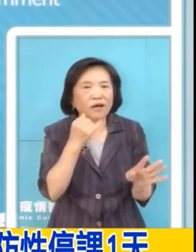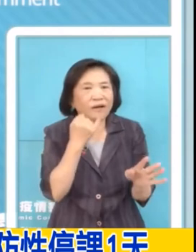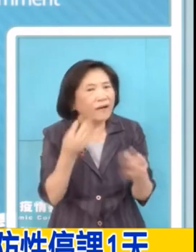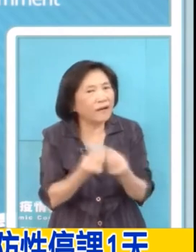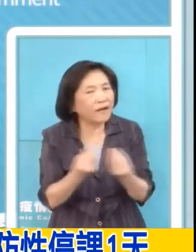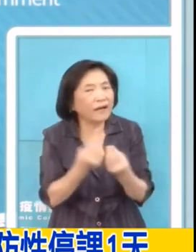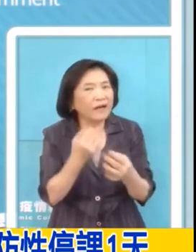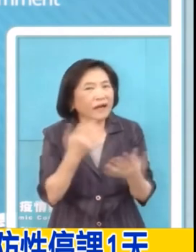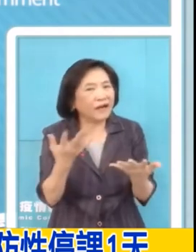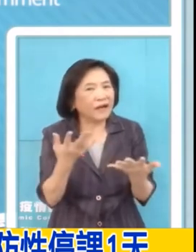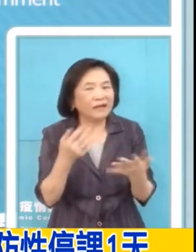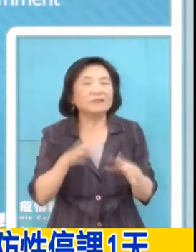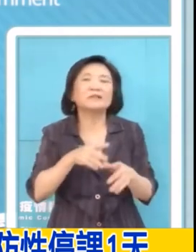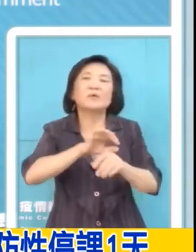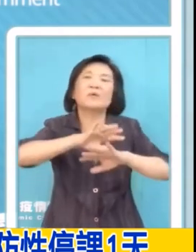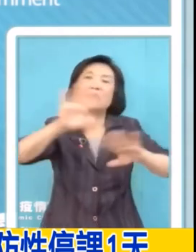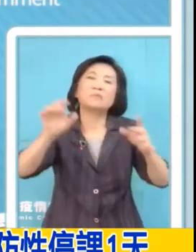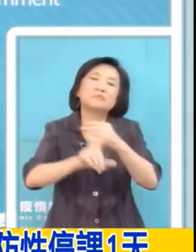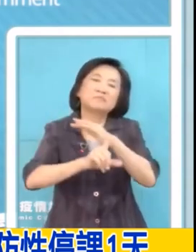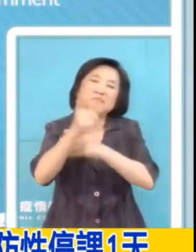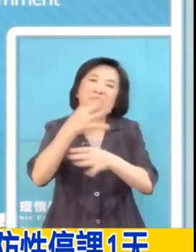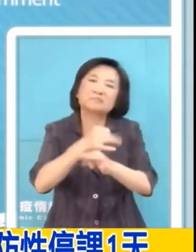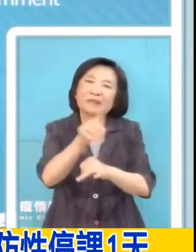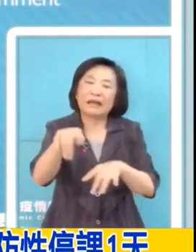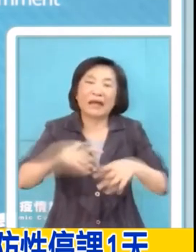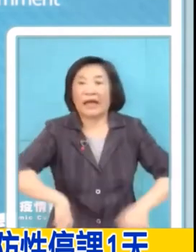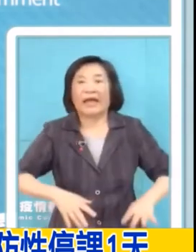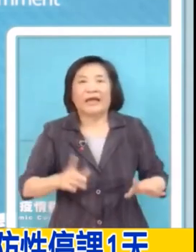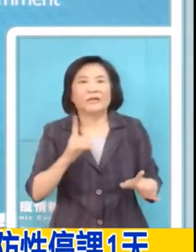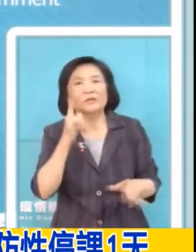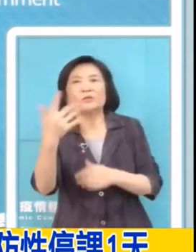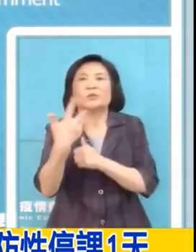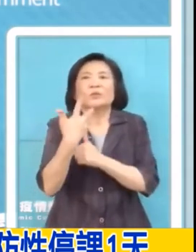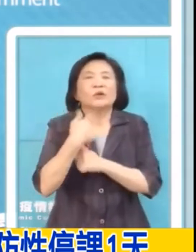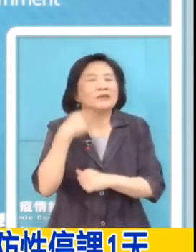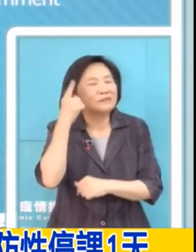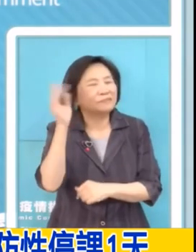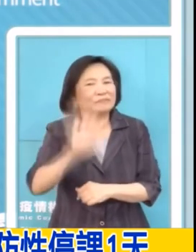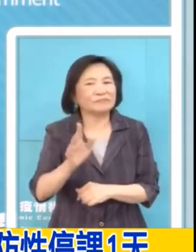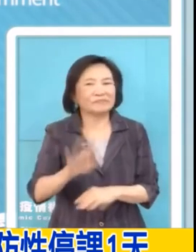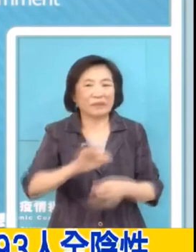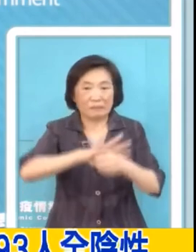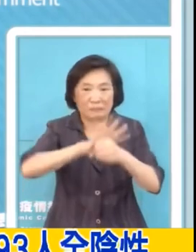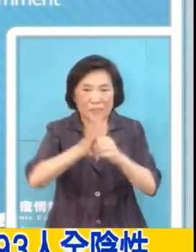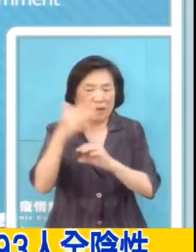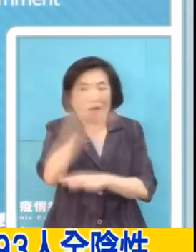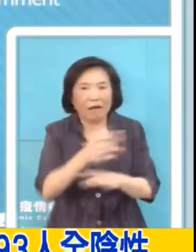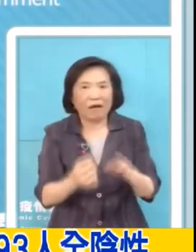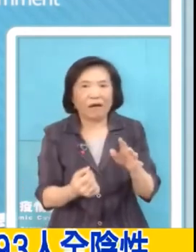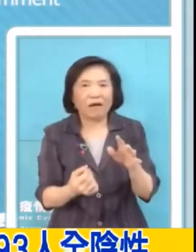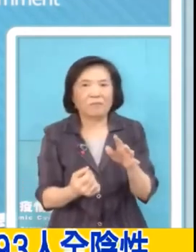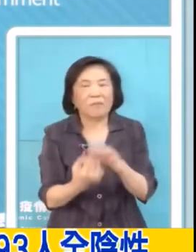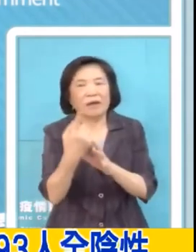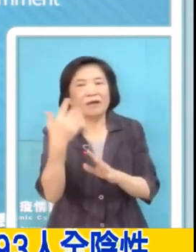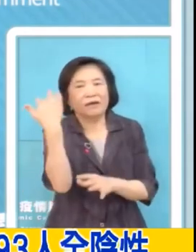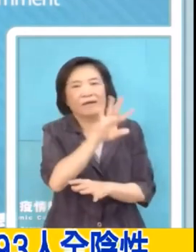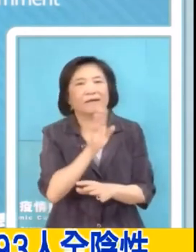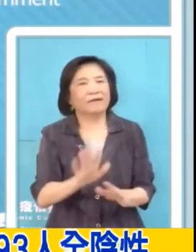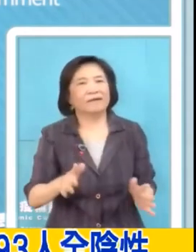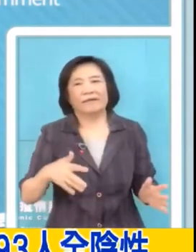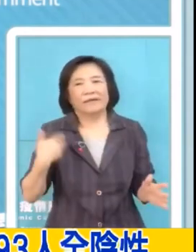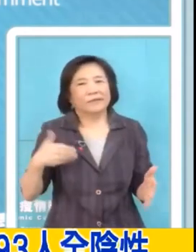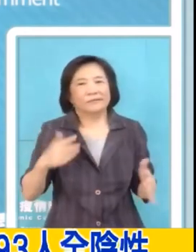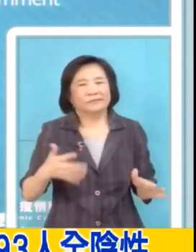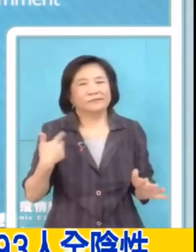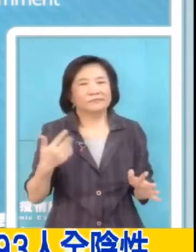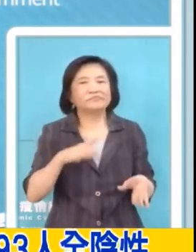节大家稍安勿躁，因为现在这疫情 台北市今天新增病例是0例，不过在新北